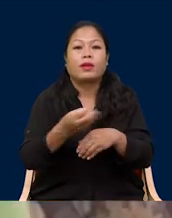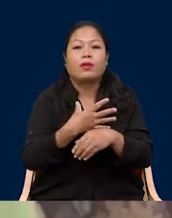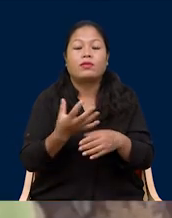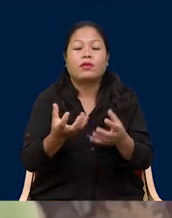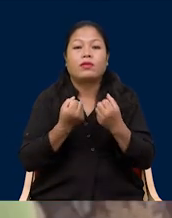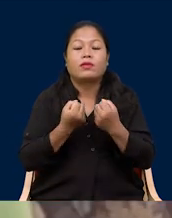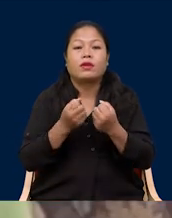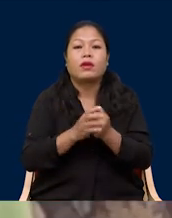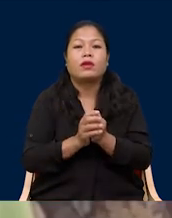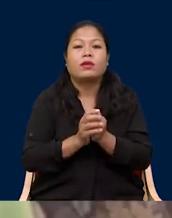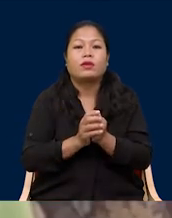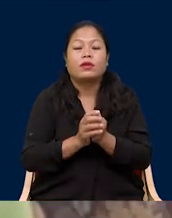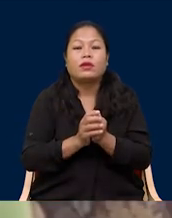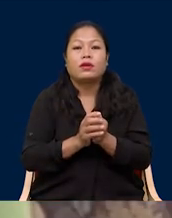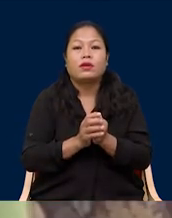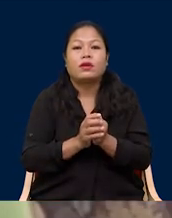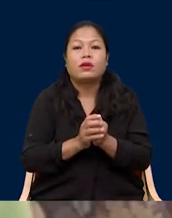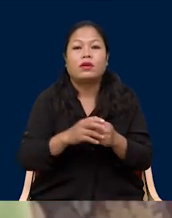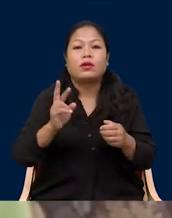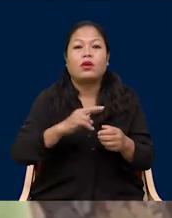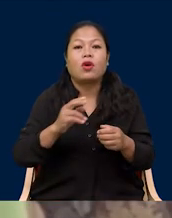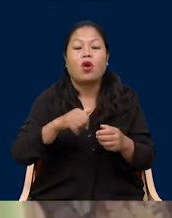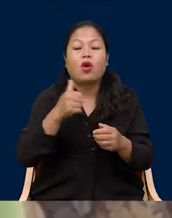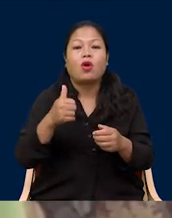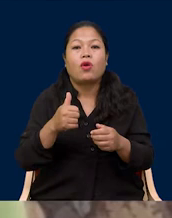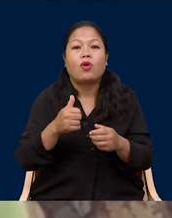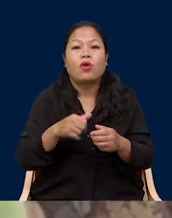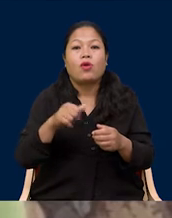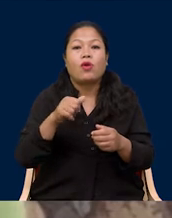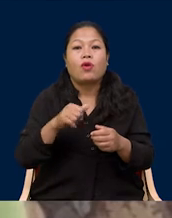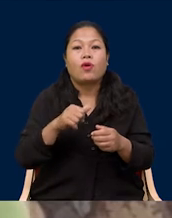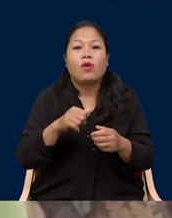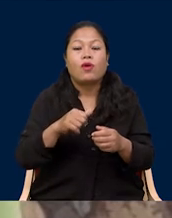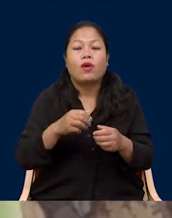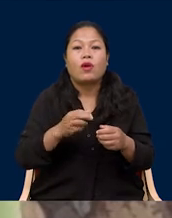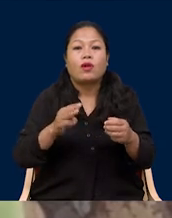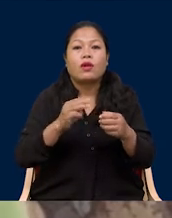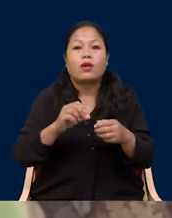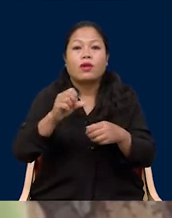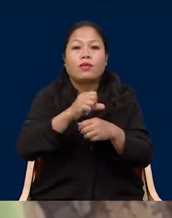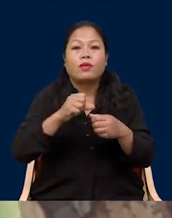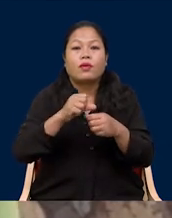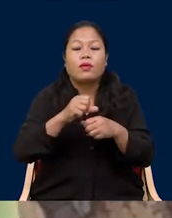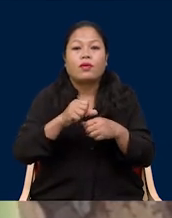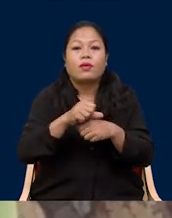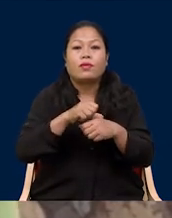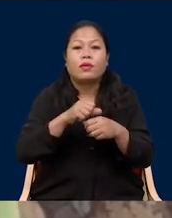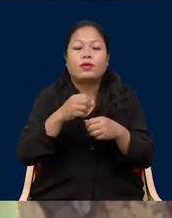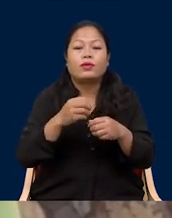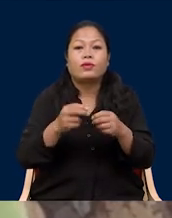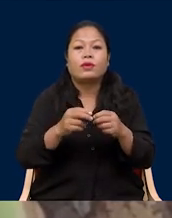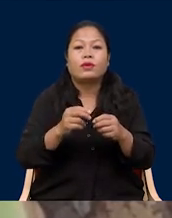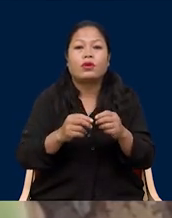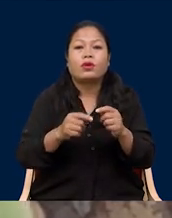का अधिकांश मान्छेले लिने जीवनशैलीबाट चाहिँ। र अर्को चाहिँ विशेष गरी प्रविधिमा चाहिँ